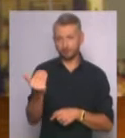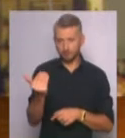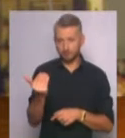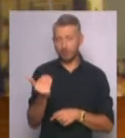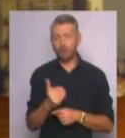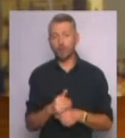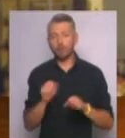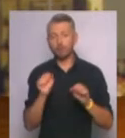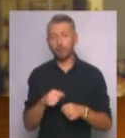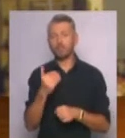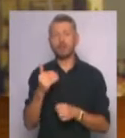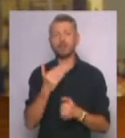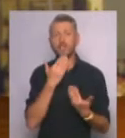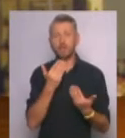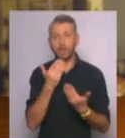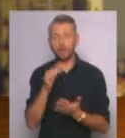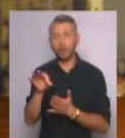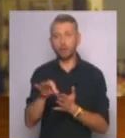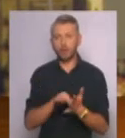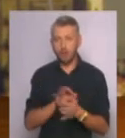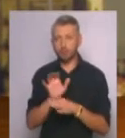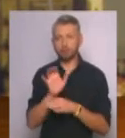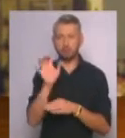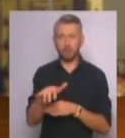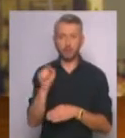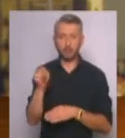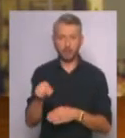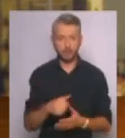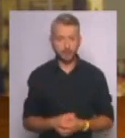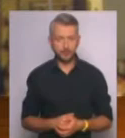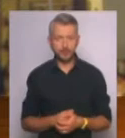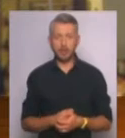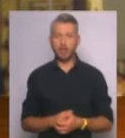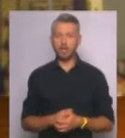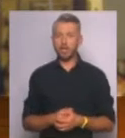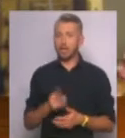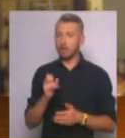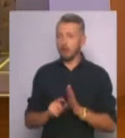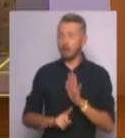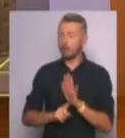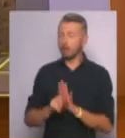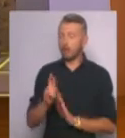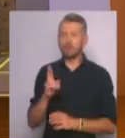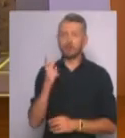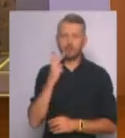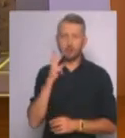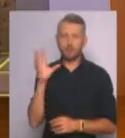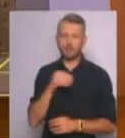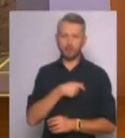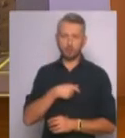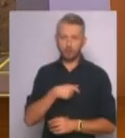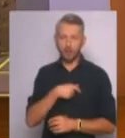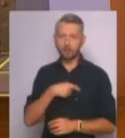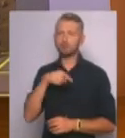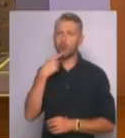Тож ви можете ваші звернення одразу адресувати і туди. Пане Андрію, на початку традиційно всі депутати у нас нагадують,